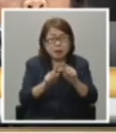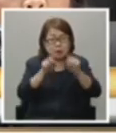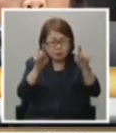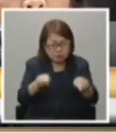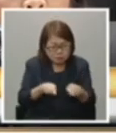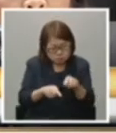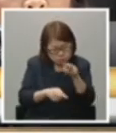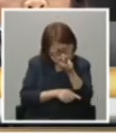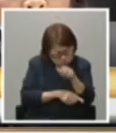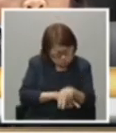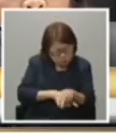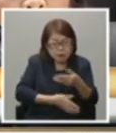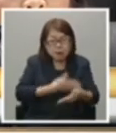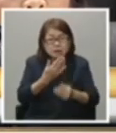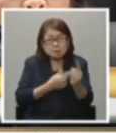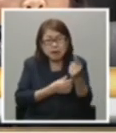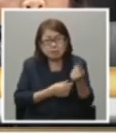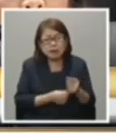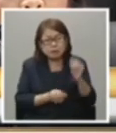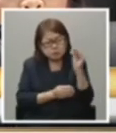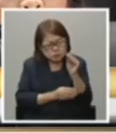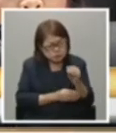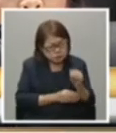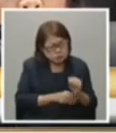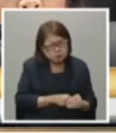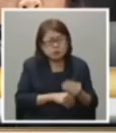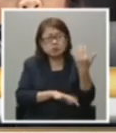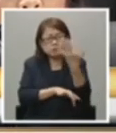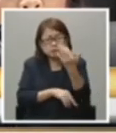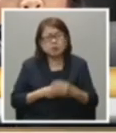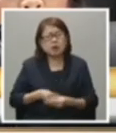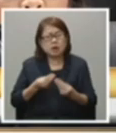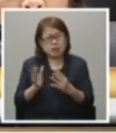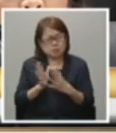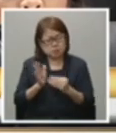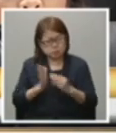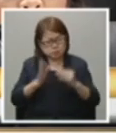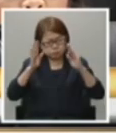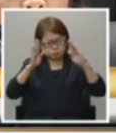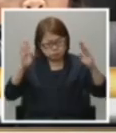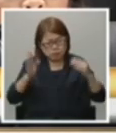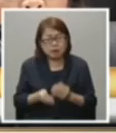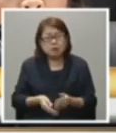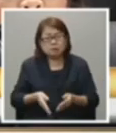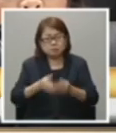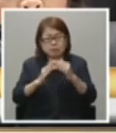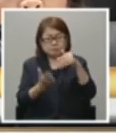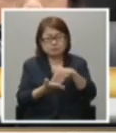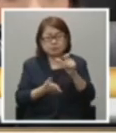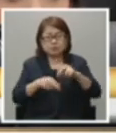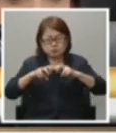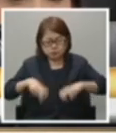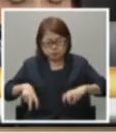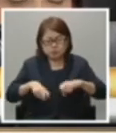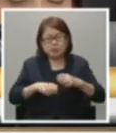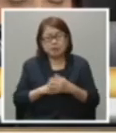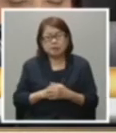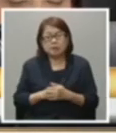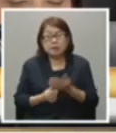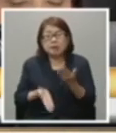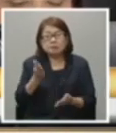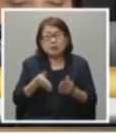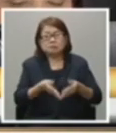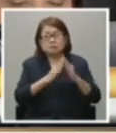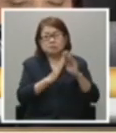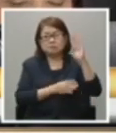างพื้นที่ใหม่ๆให้กับผู้ประกอบการไทยนะคะสร้างศูนย์วิจัยค้นคว้าหรือว่าจะปั้นบริษั